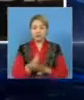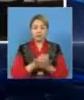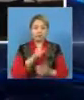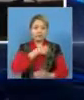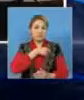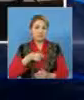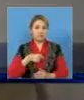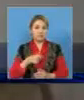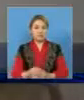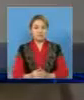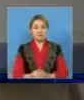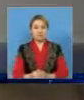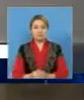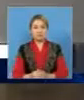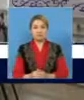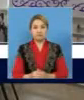тренера.